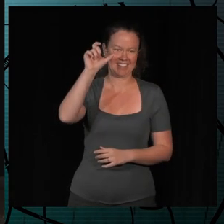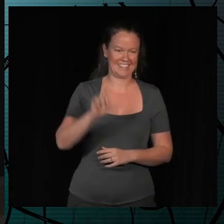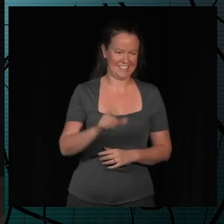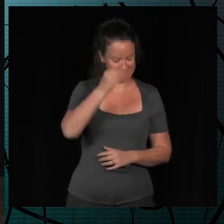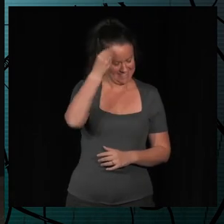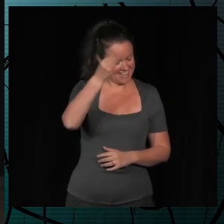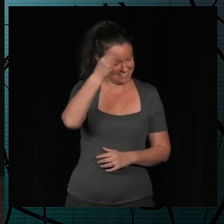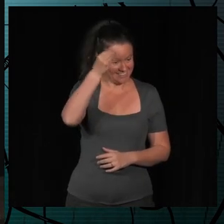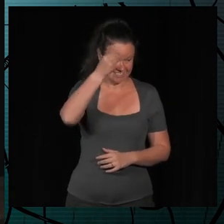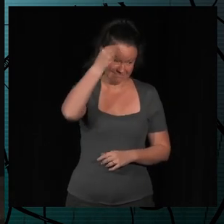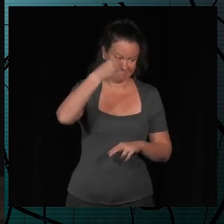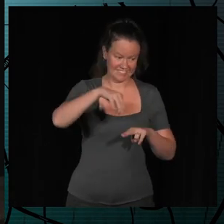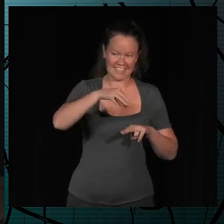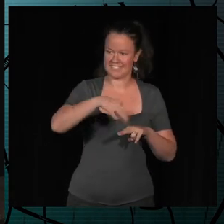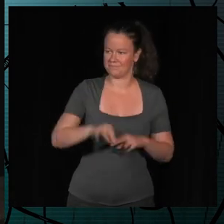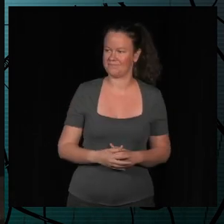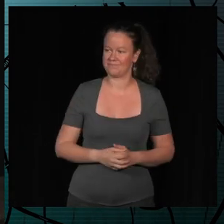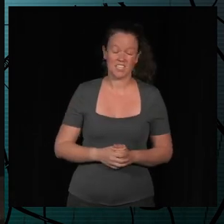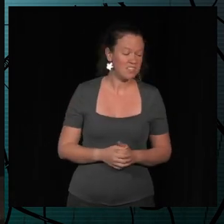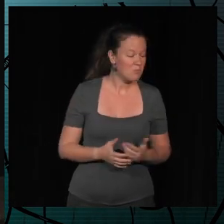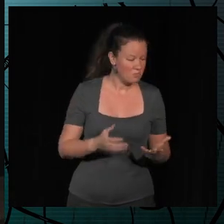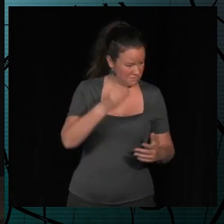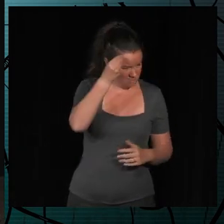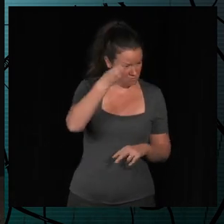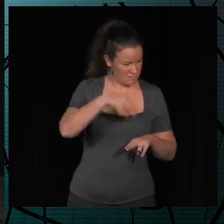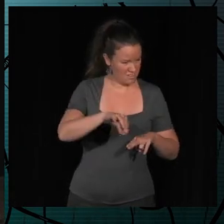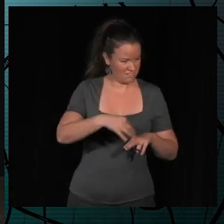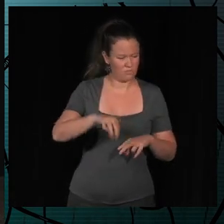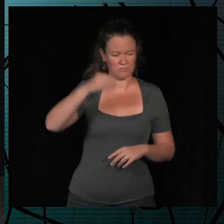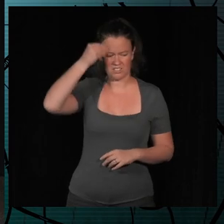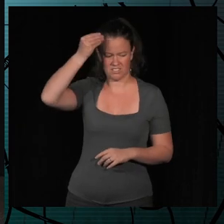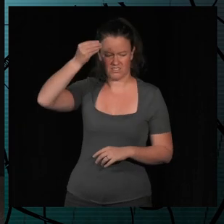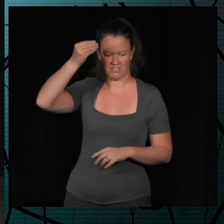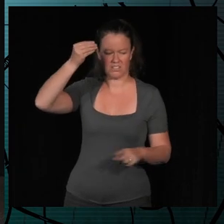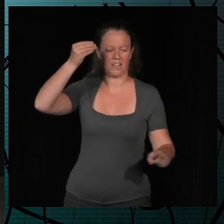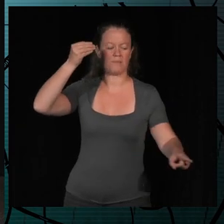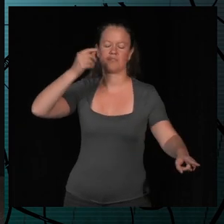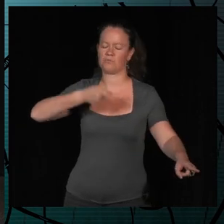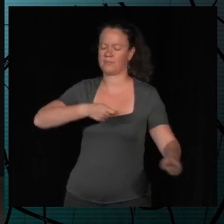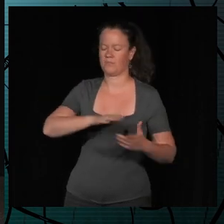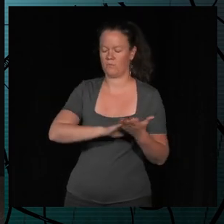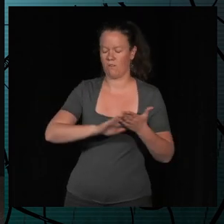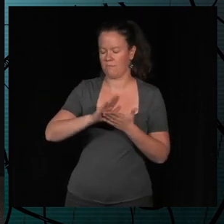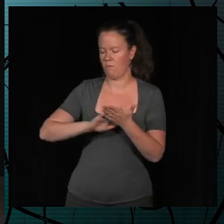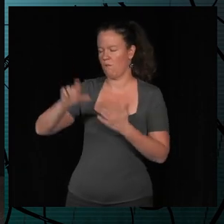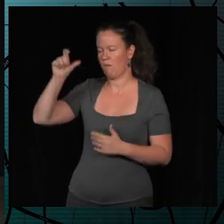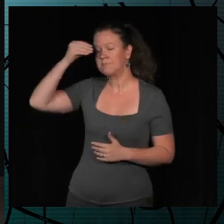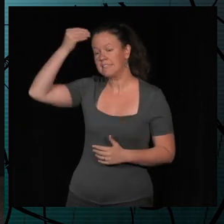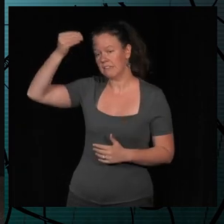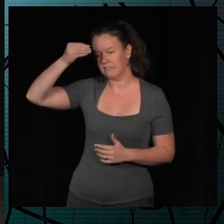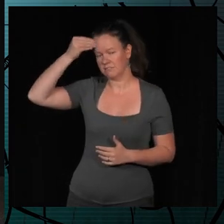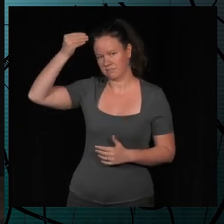alors asseyez-vous à ma place alors Serge oui je vous en prie oui oui oui donc Serge Tisseron